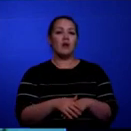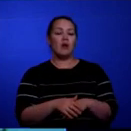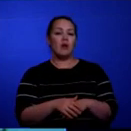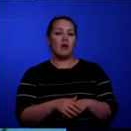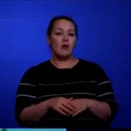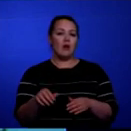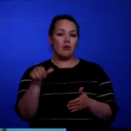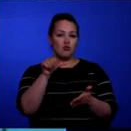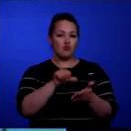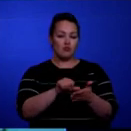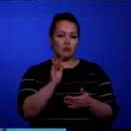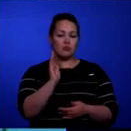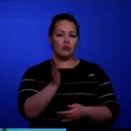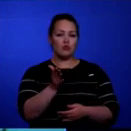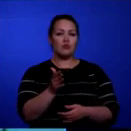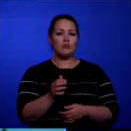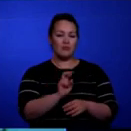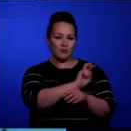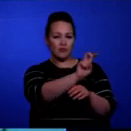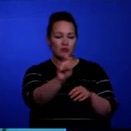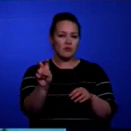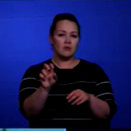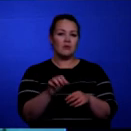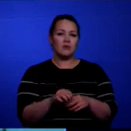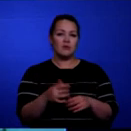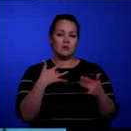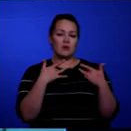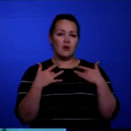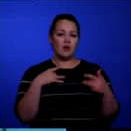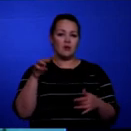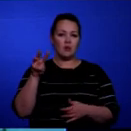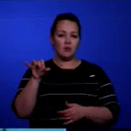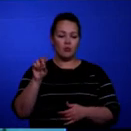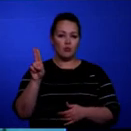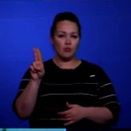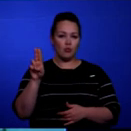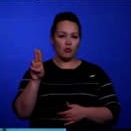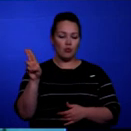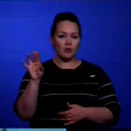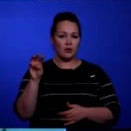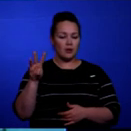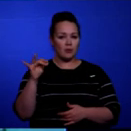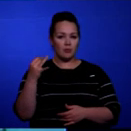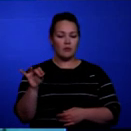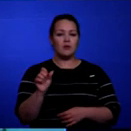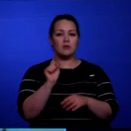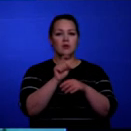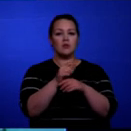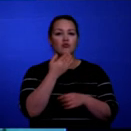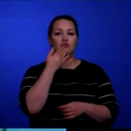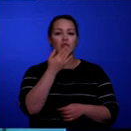станет именно театр make me ну а теперь задача нас спрашивают